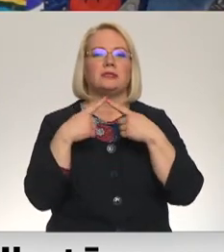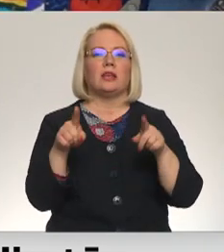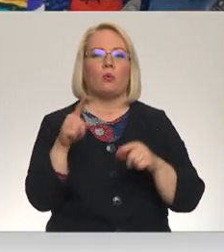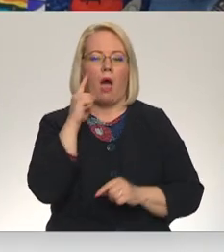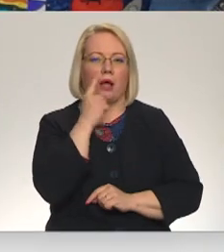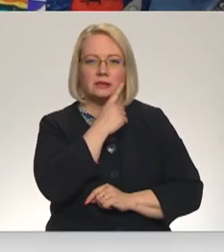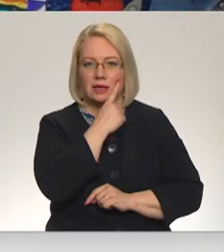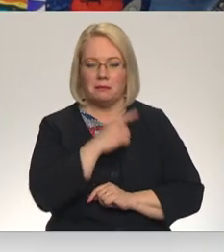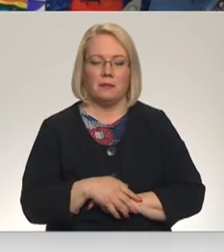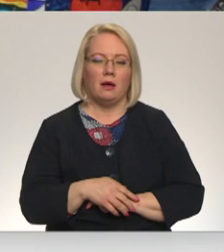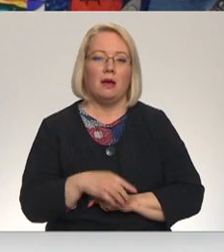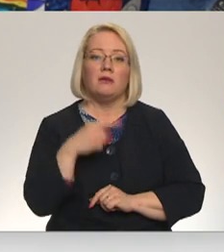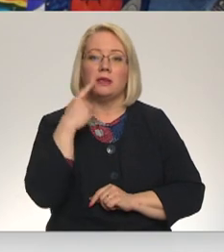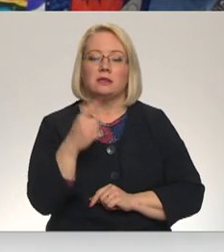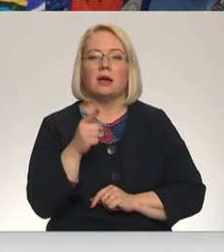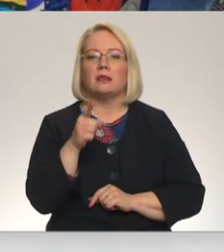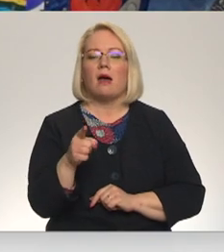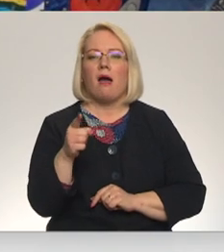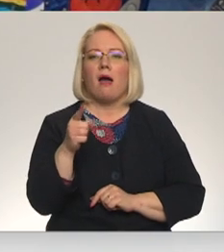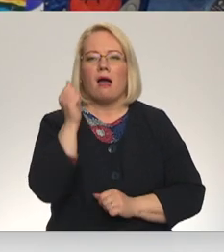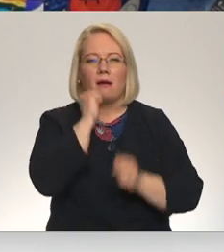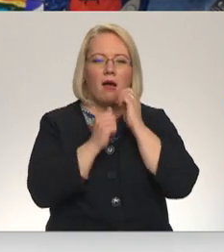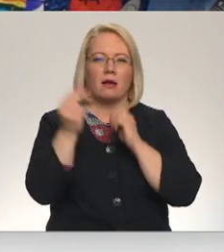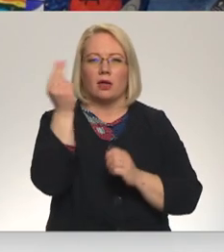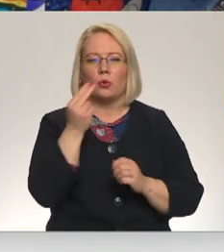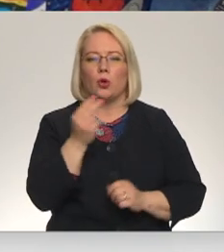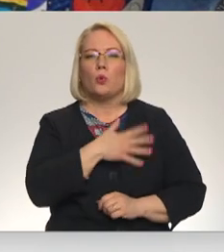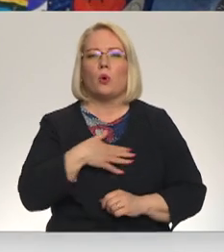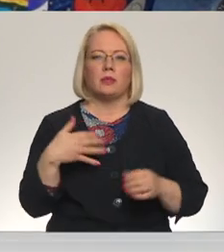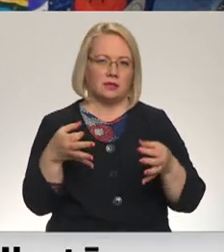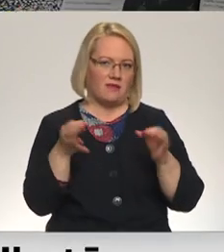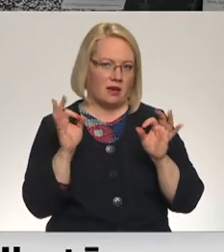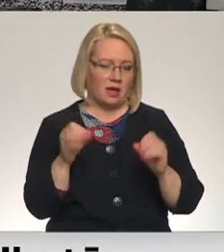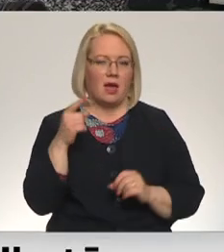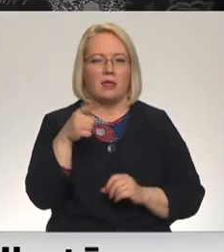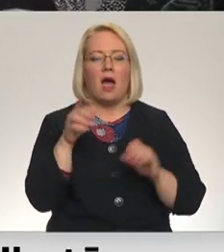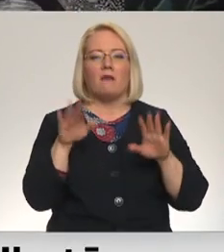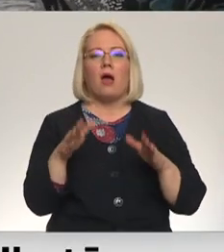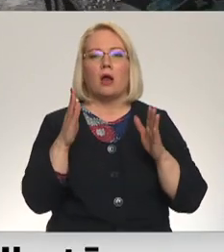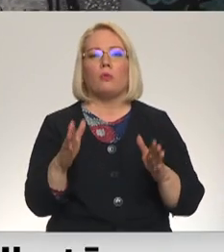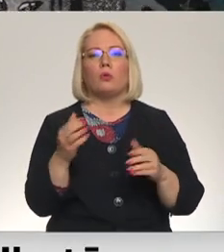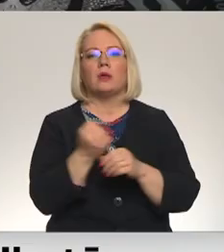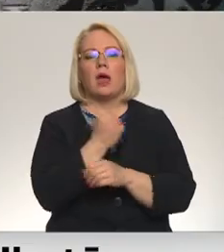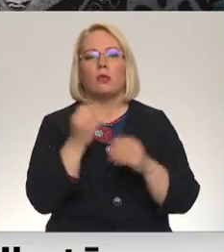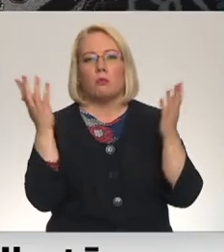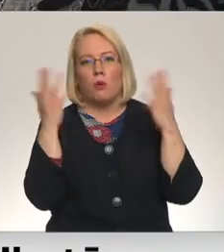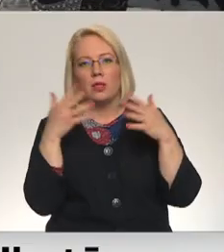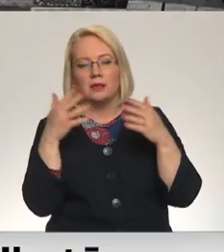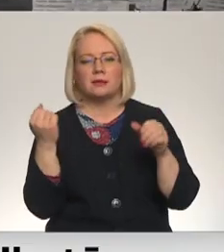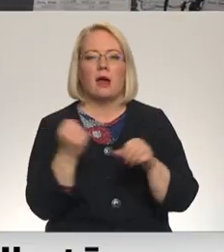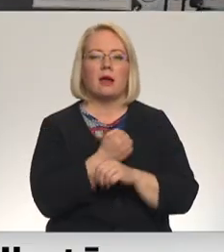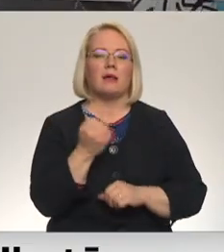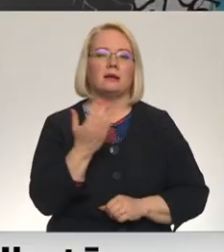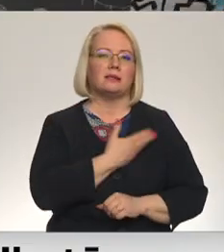tā karikatūra ir patiešām ļoti svarīga, jo karikatūra var būt gan politiskā karikatūra, gan